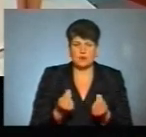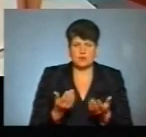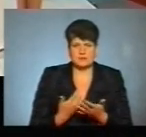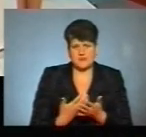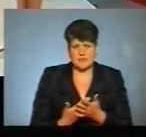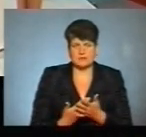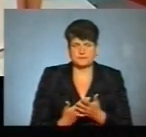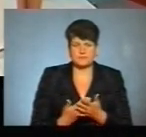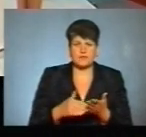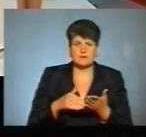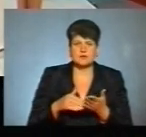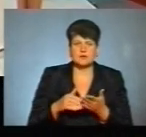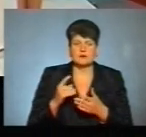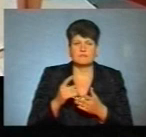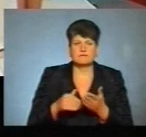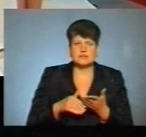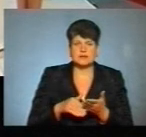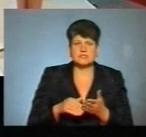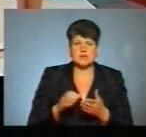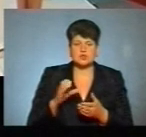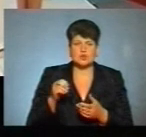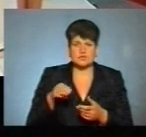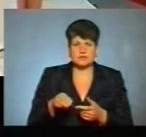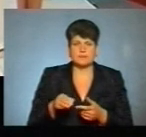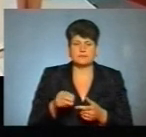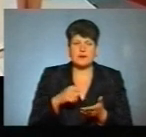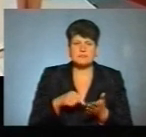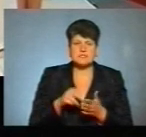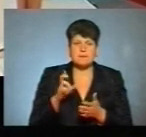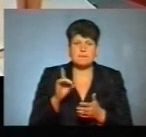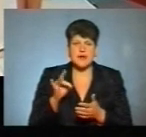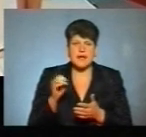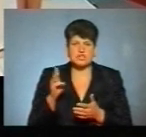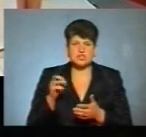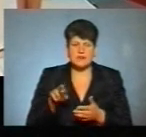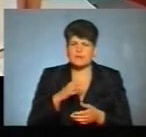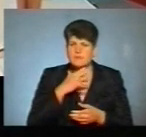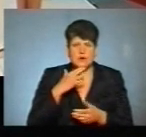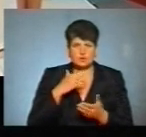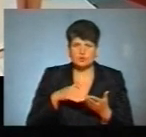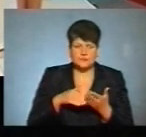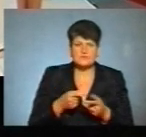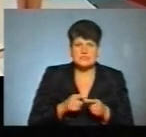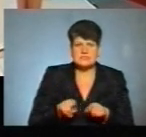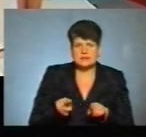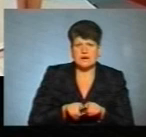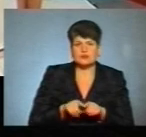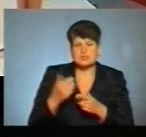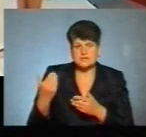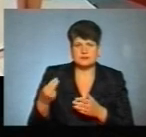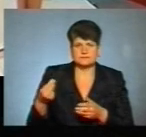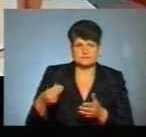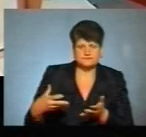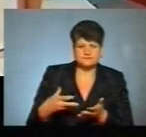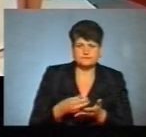там волонтерська сотня міста Бреші, яка завжди на фронт дуже багато допомагає. Це спільно кошти їхній своєрідний,